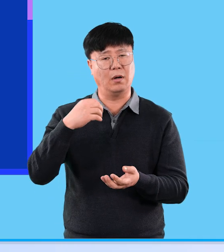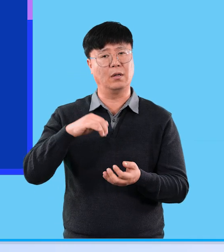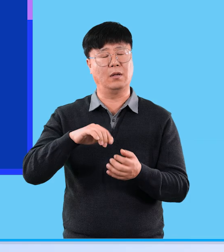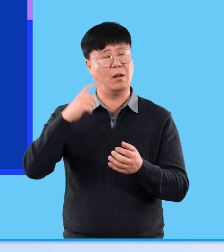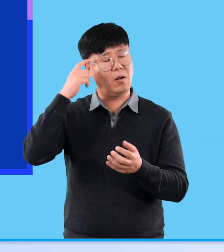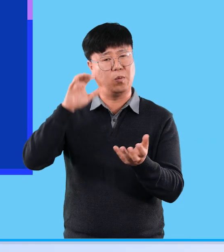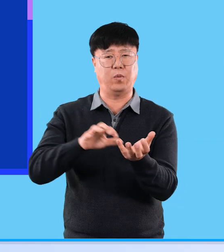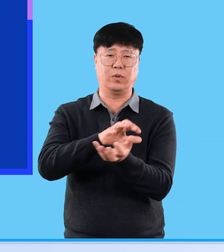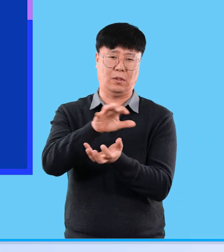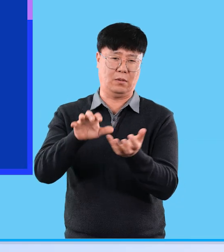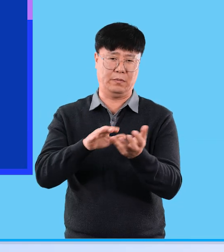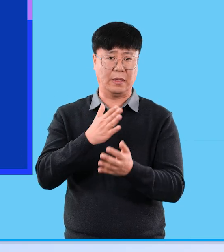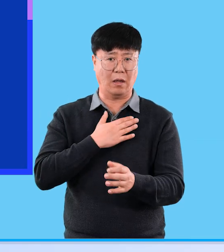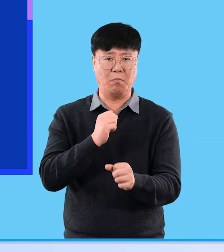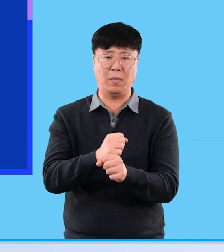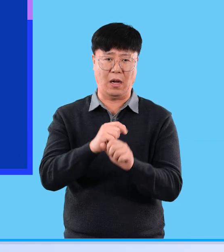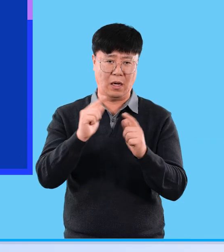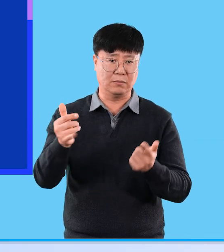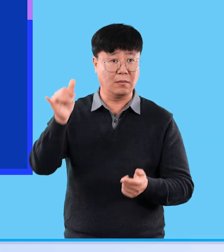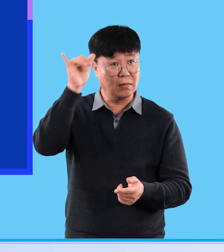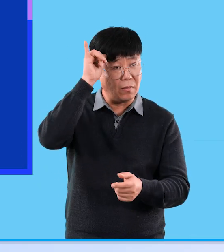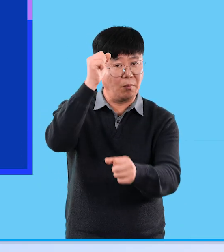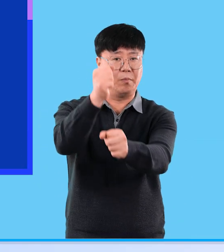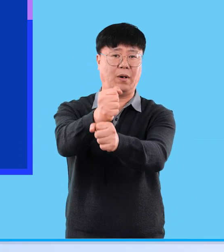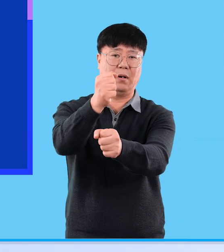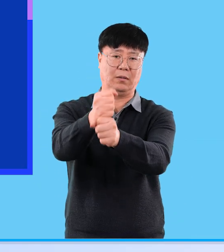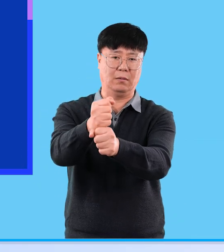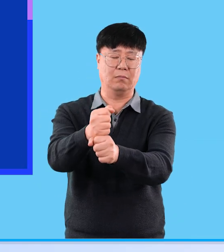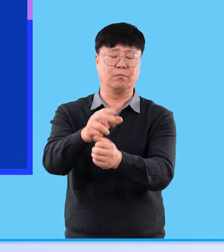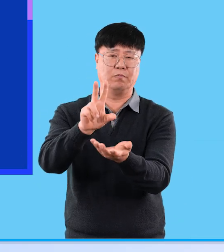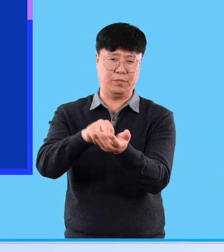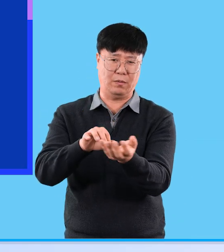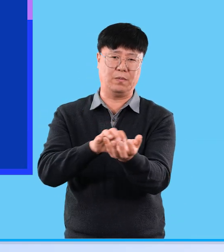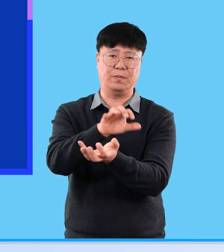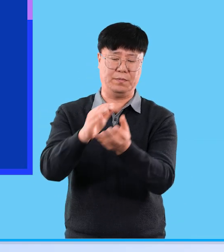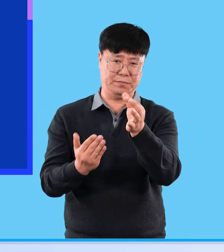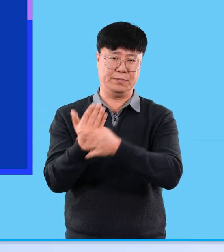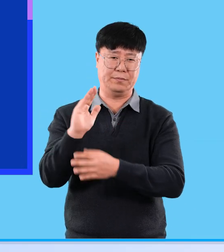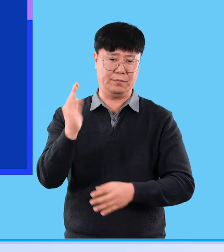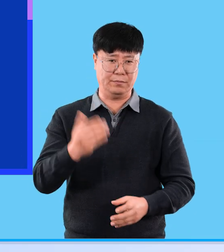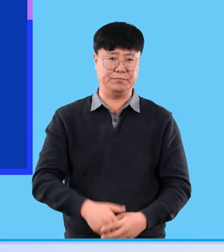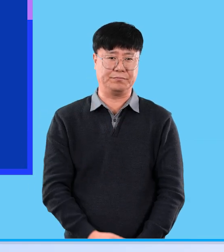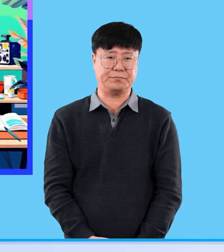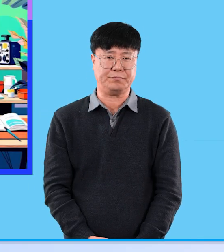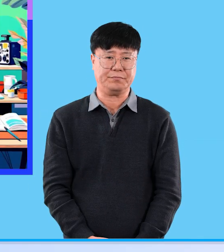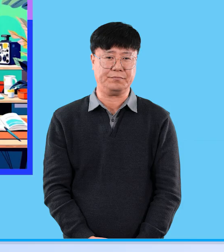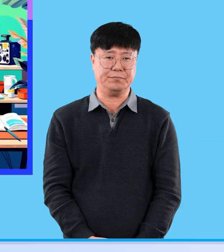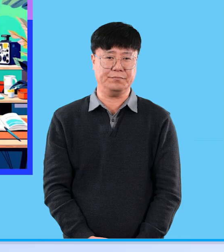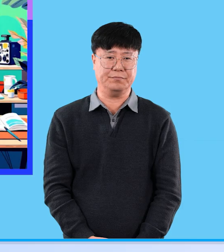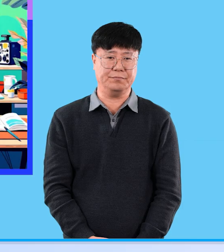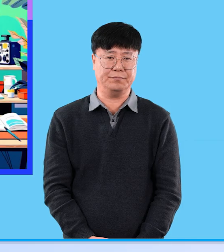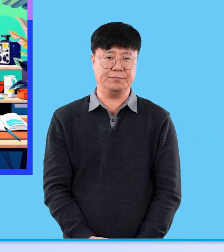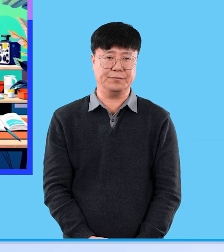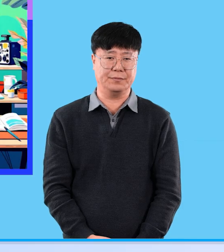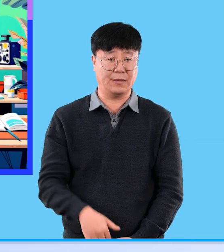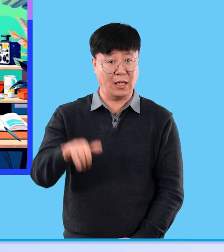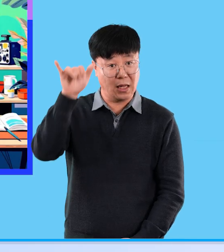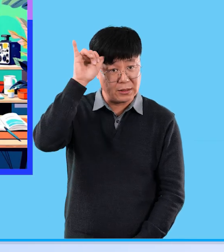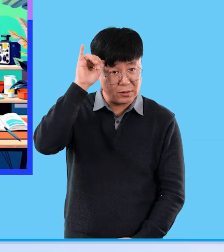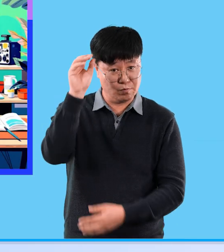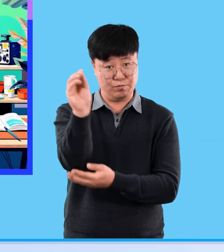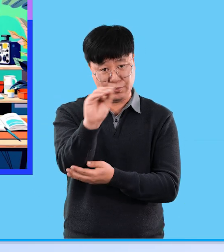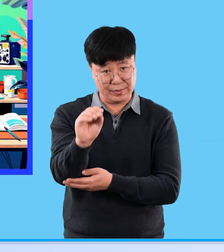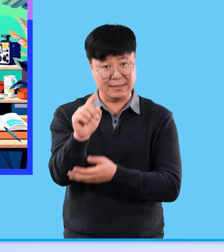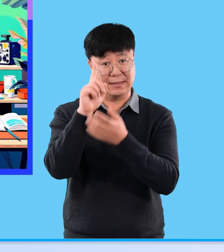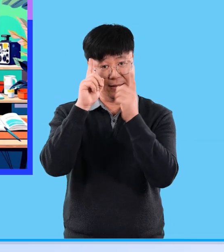생기게 됩니다. 내가 만든 것이 아니라 AI가 만들어 준 것이라는 혼란이 발생하게 됩니다.